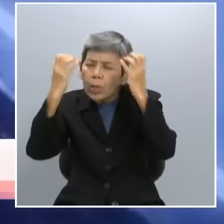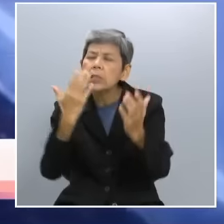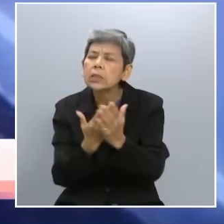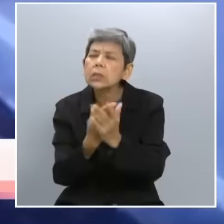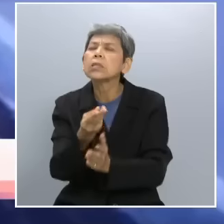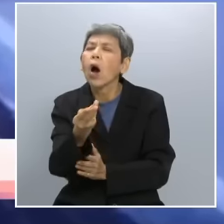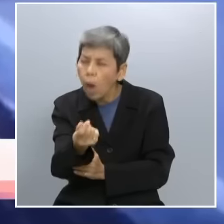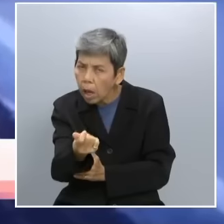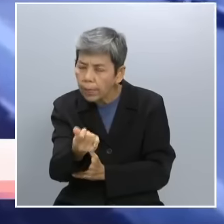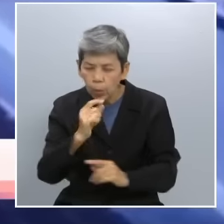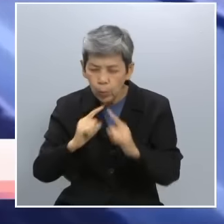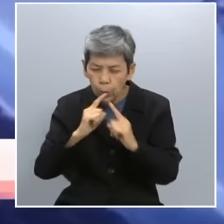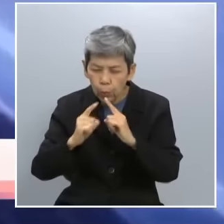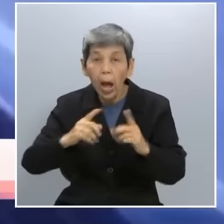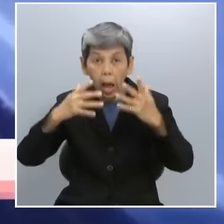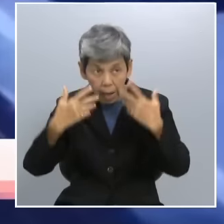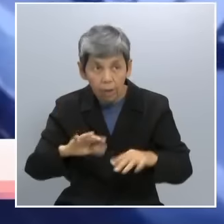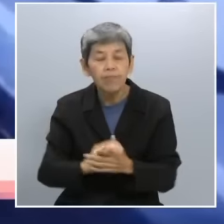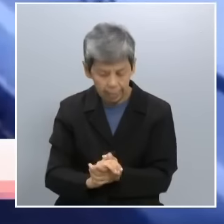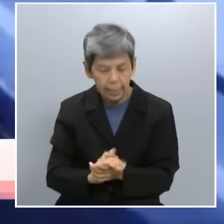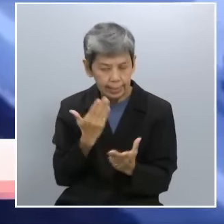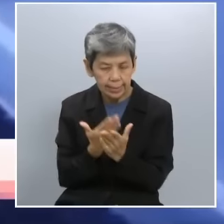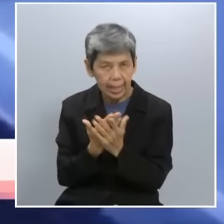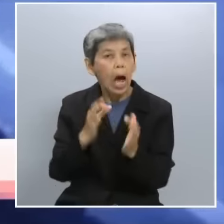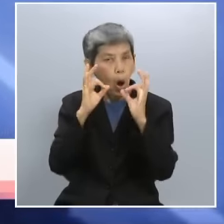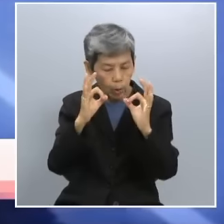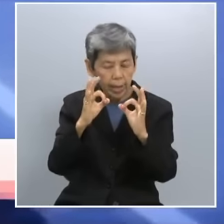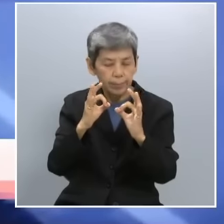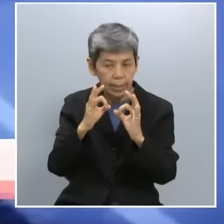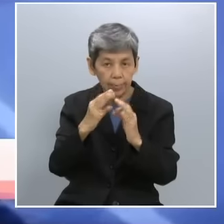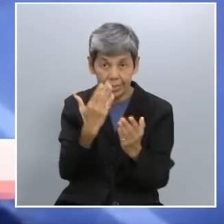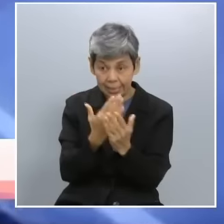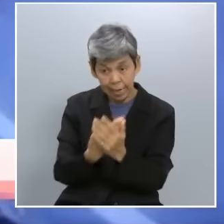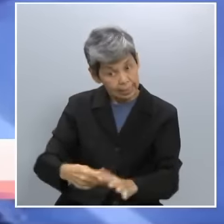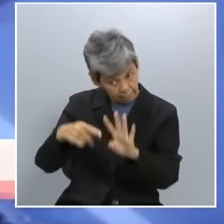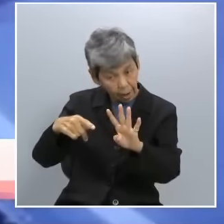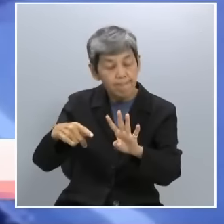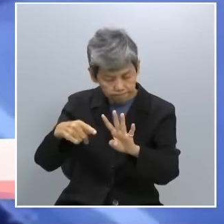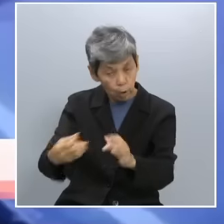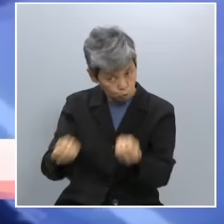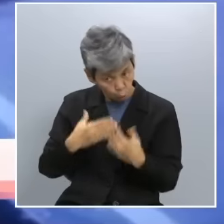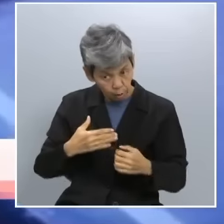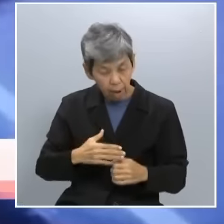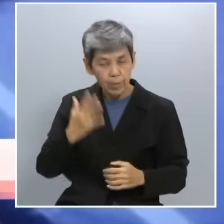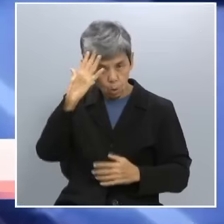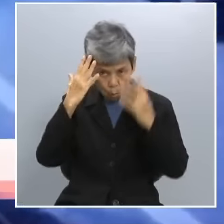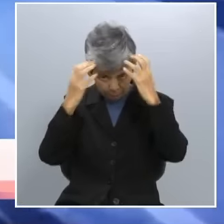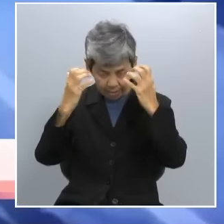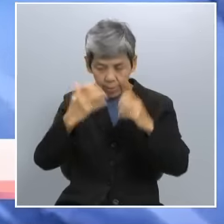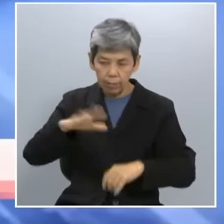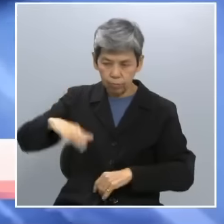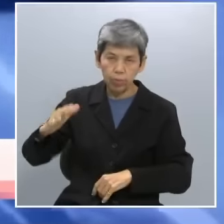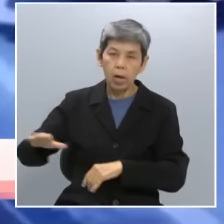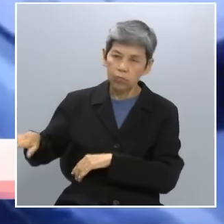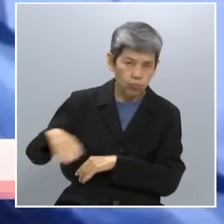ไหร่หลังพูดคุยกันสักพักนึงตกลงกันครับจะพาไปส่งในราคา 4,000บาทตนจึงเรียกแท็กซี่อีกคันนึงเพื่อ